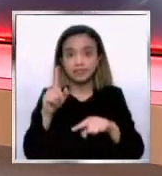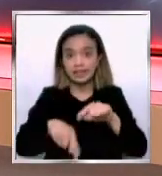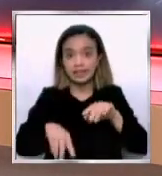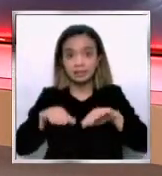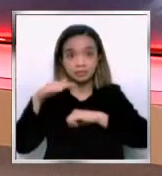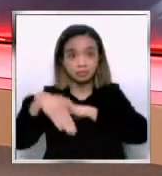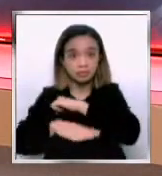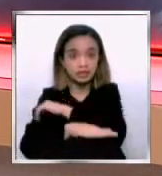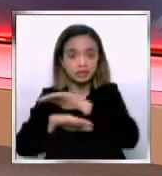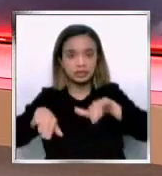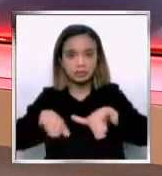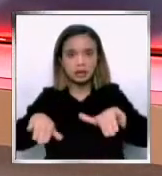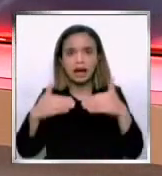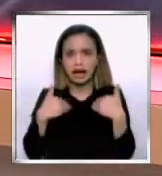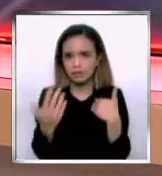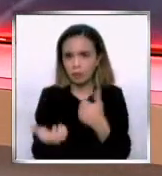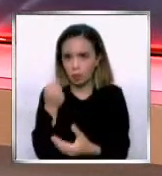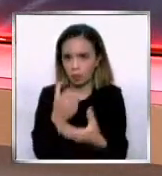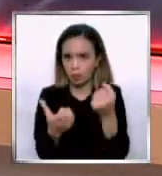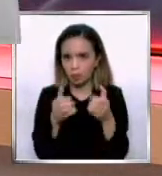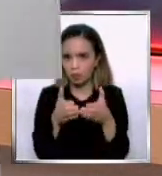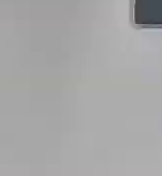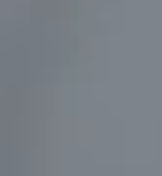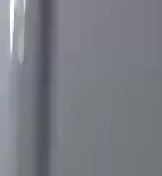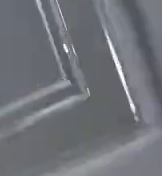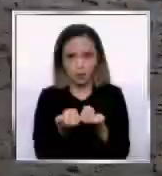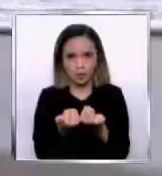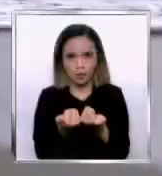rin makapag-swimming. Nakatutok si Bob Gonzalez.